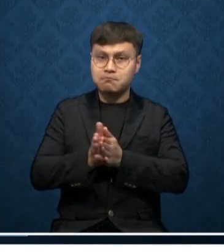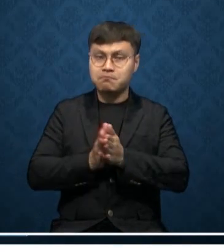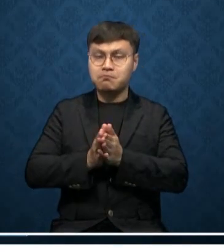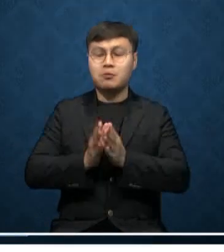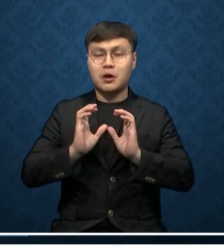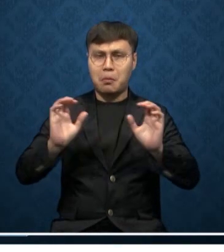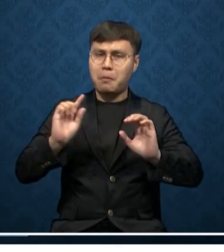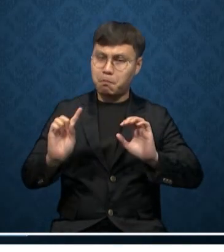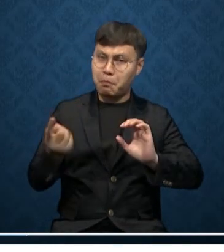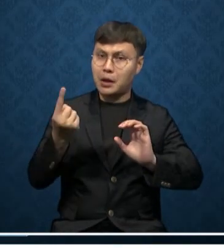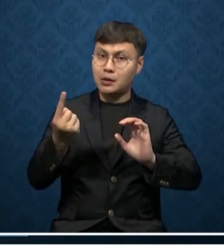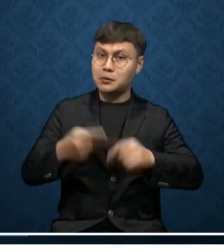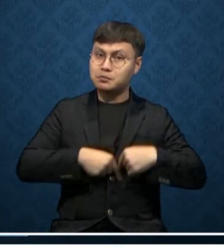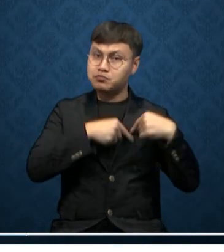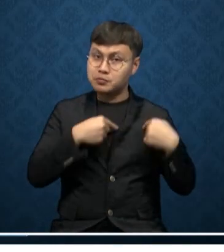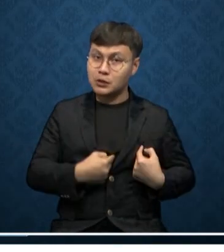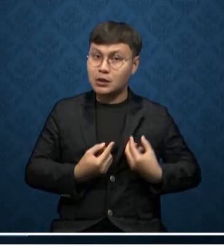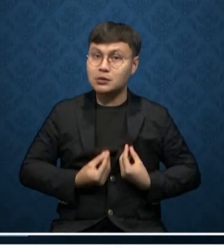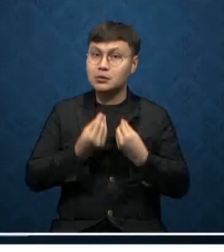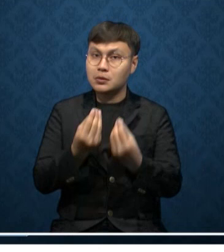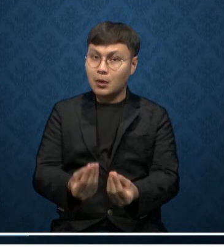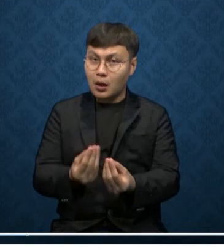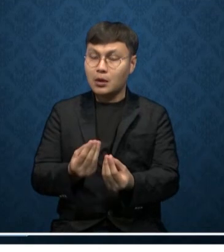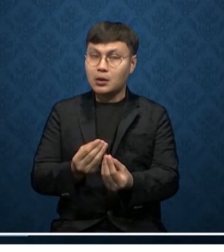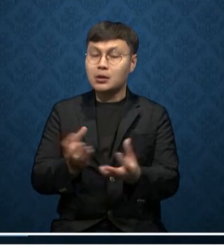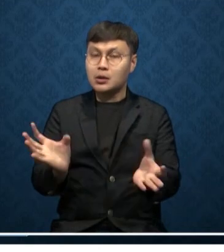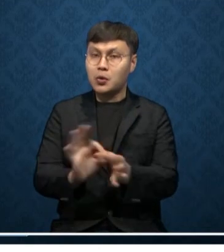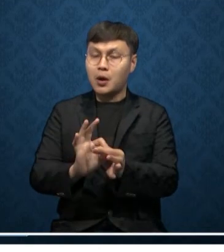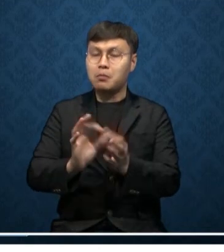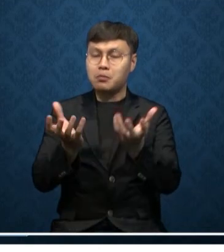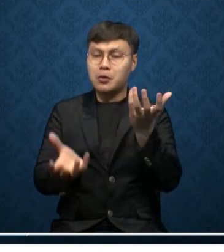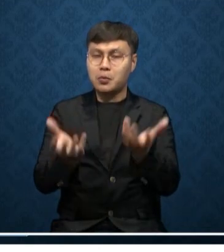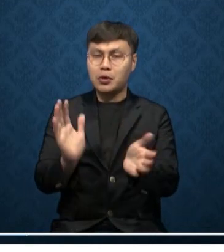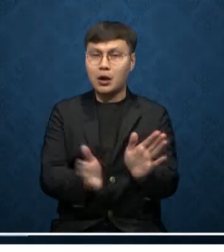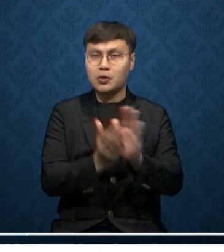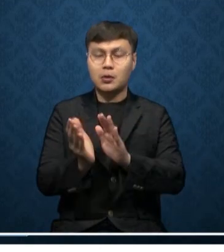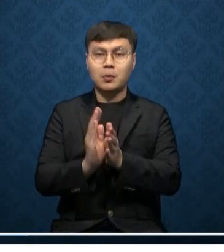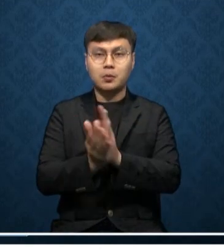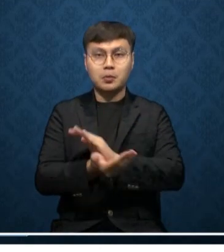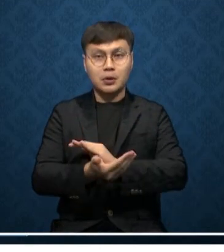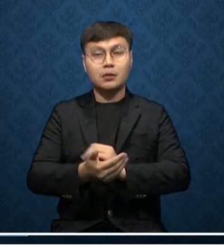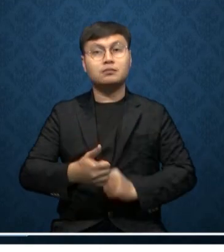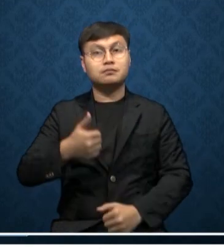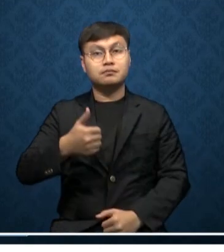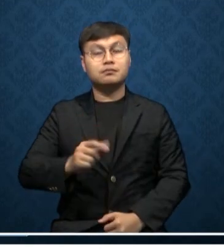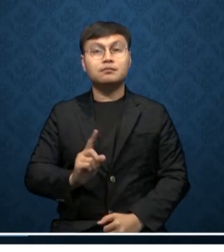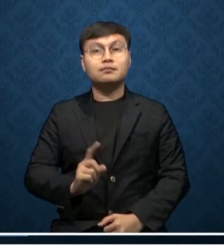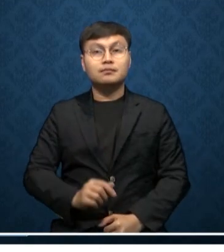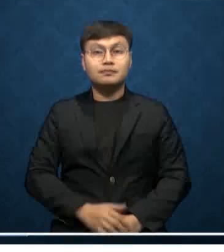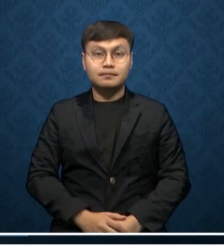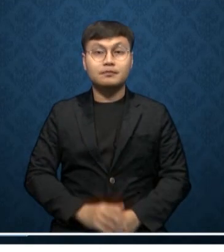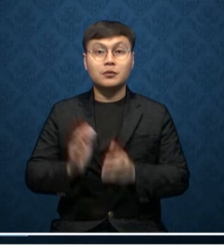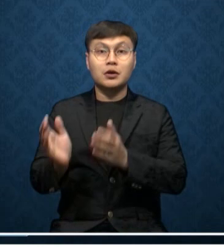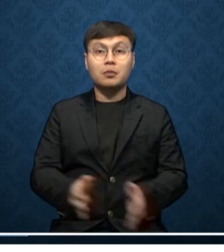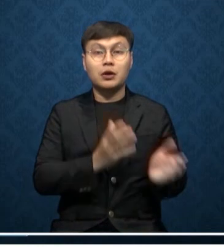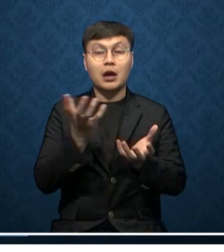เนี่ยจะจริงใจในการปฏิรูปกระบวนการยุติธรรมหรือไม่นะครับกระบวนการยุติธรรมถ้า